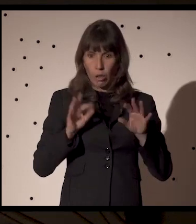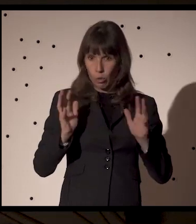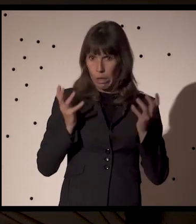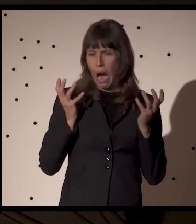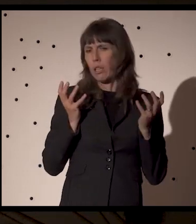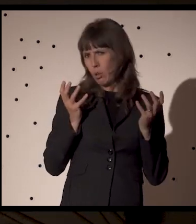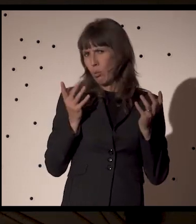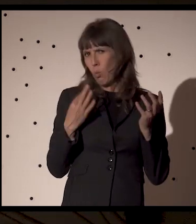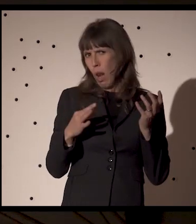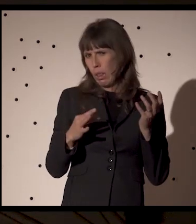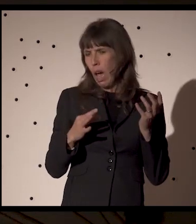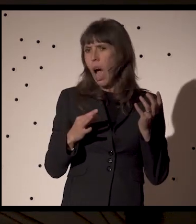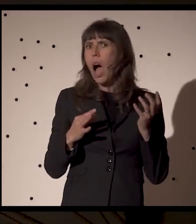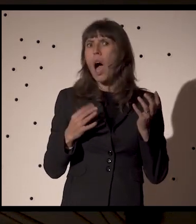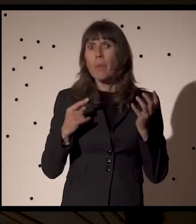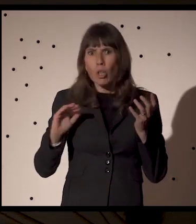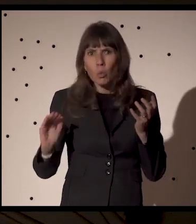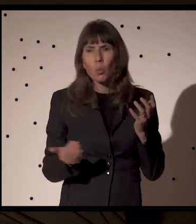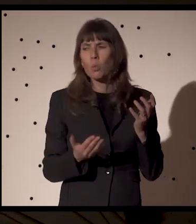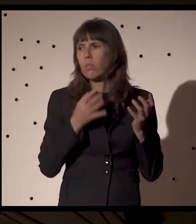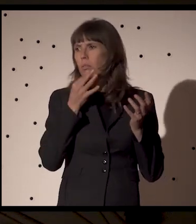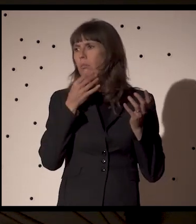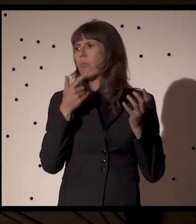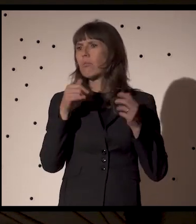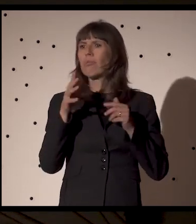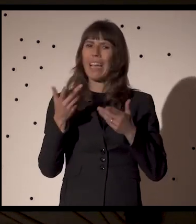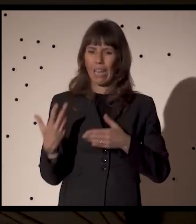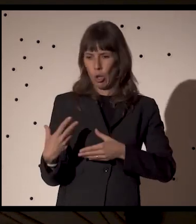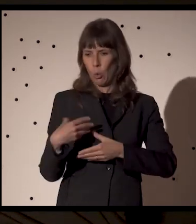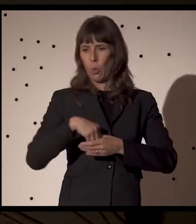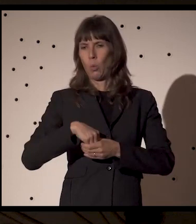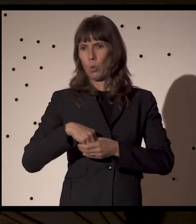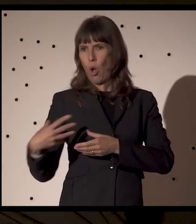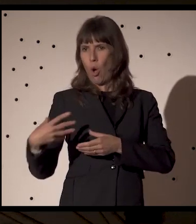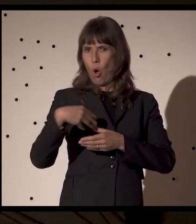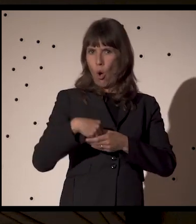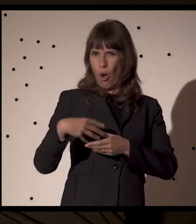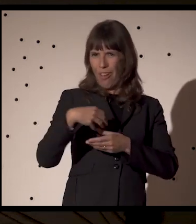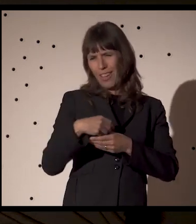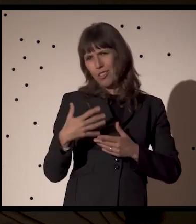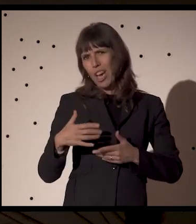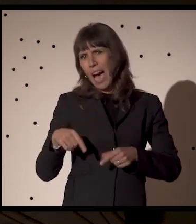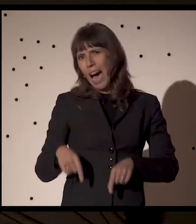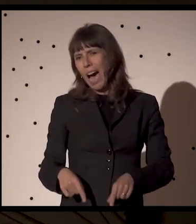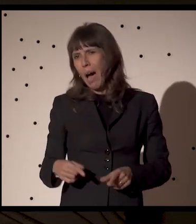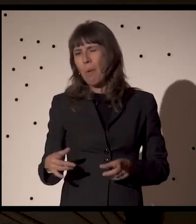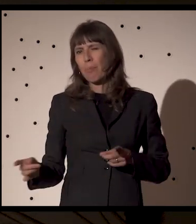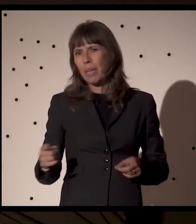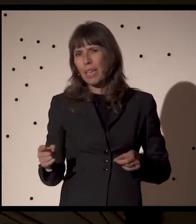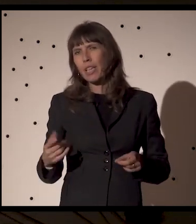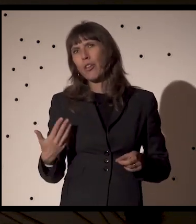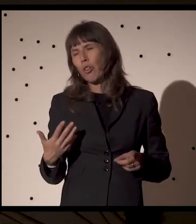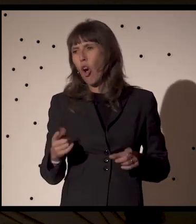con quel senso di inclusione che molto di moda in questi anni ma che era già così sentito